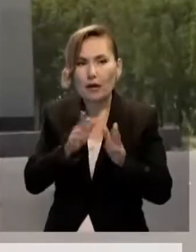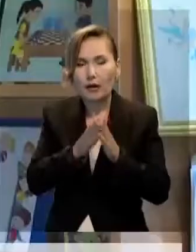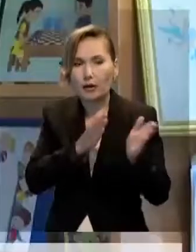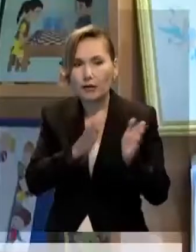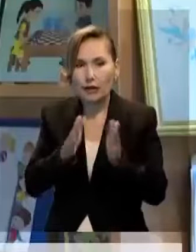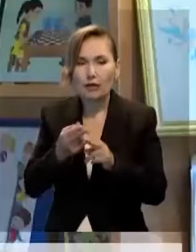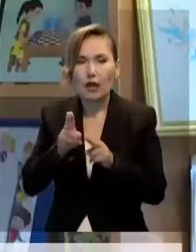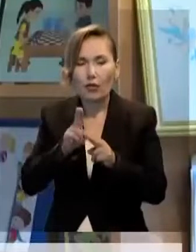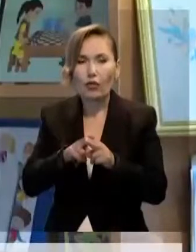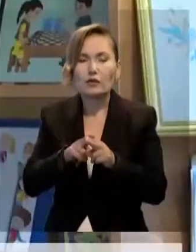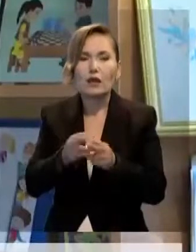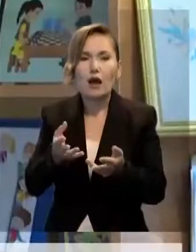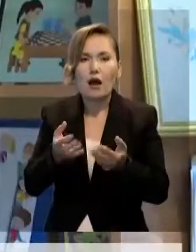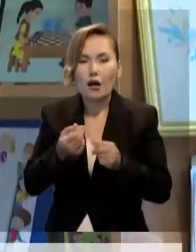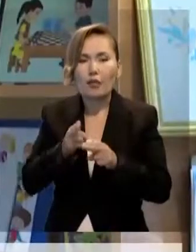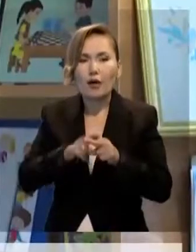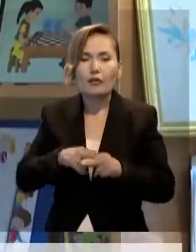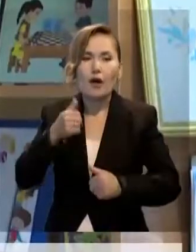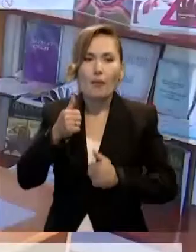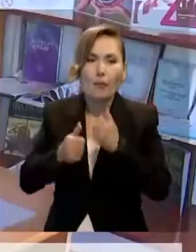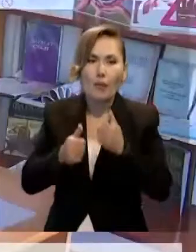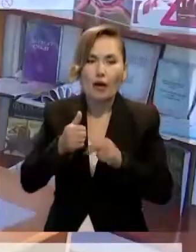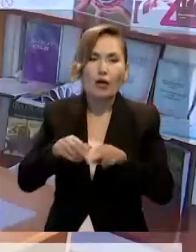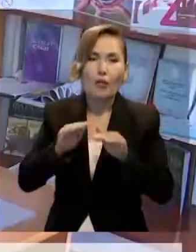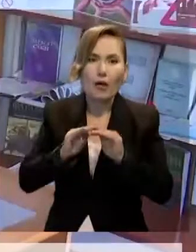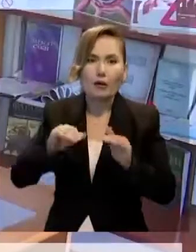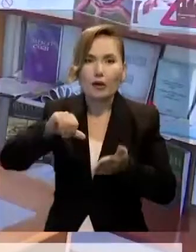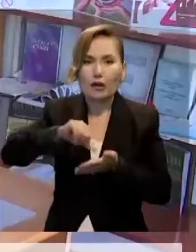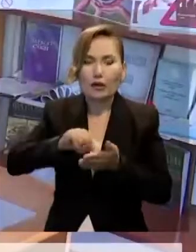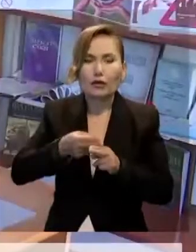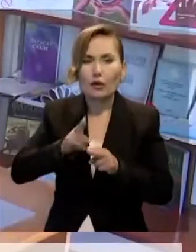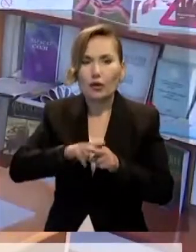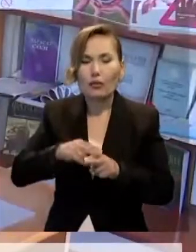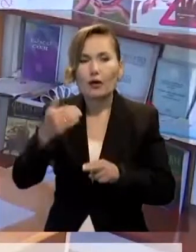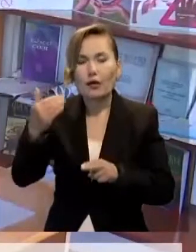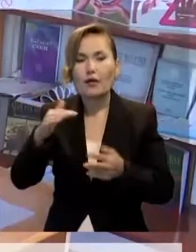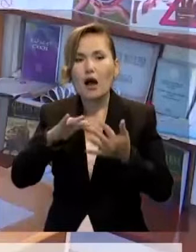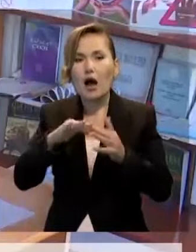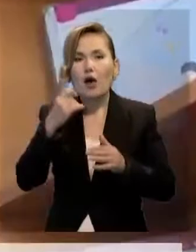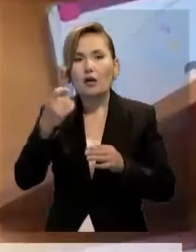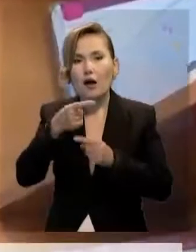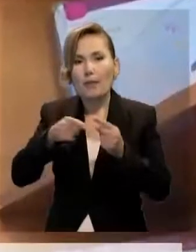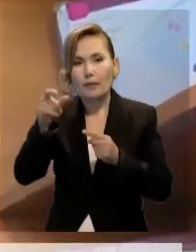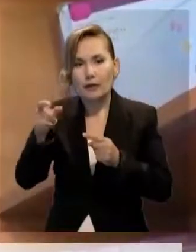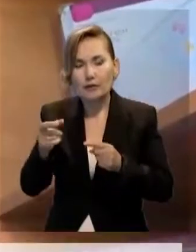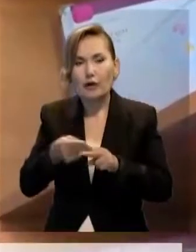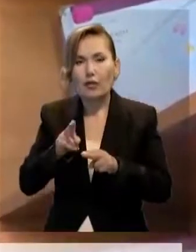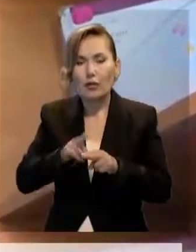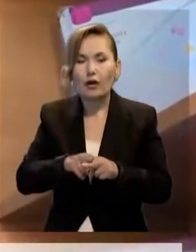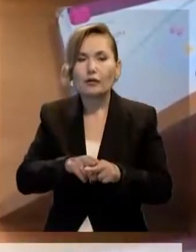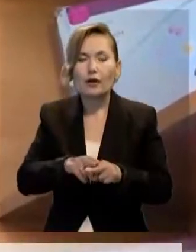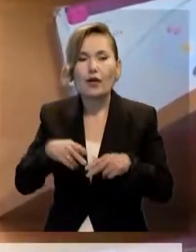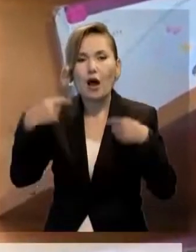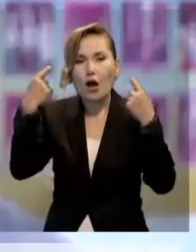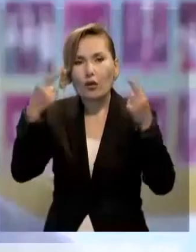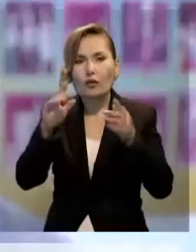кітап жаздырып алды. Байқауға ауылдағы ел ағалары бастамашы болған. Бұл жердегі мақсатымыз сыйлық беру емес, баланың назарын кітапқа аудару